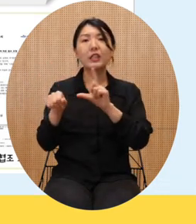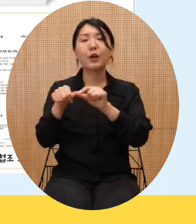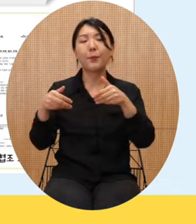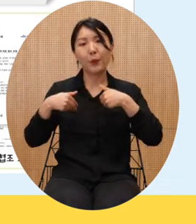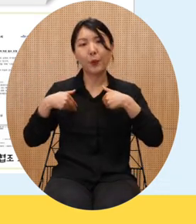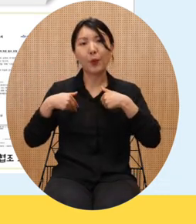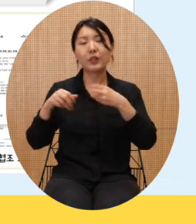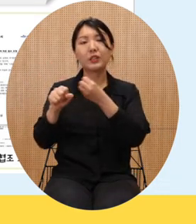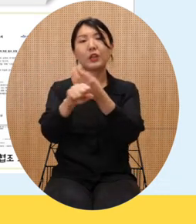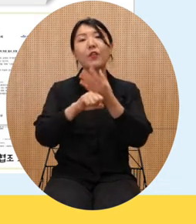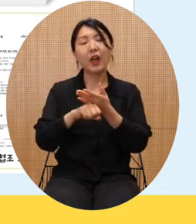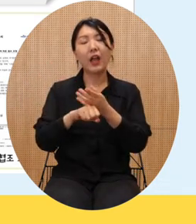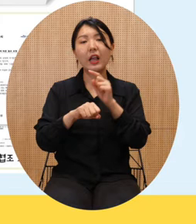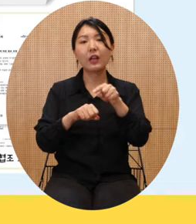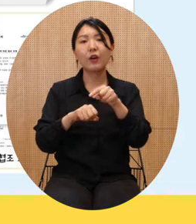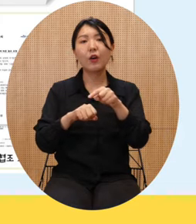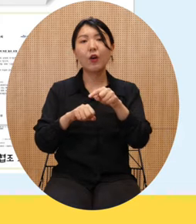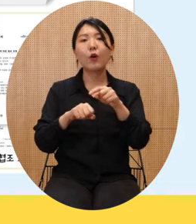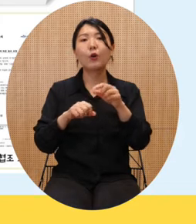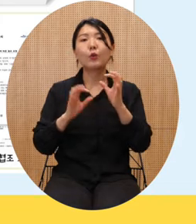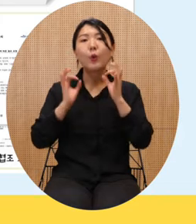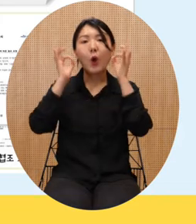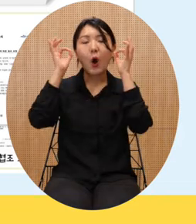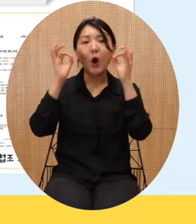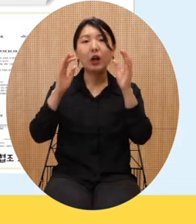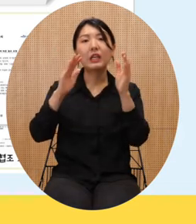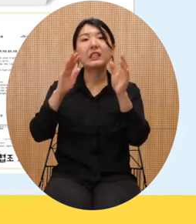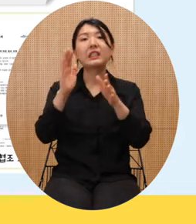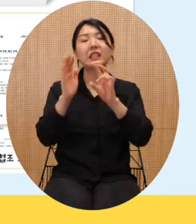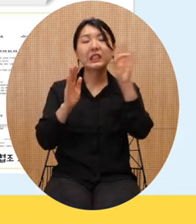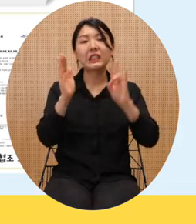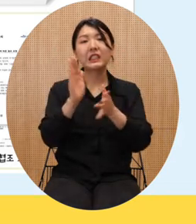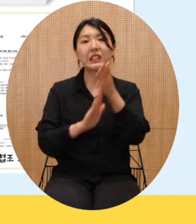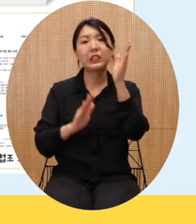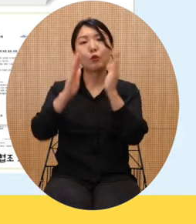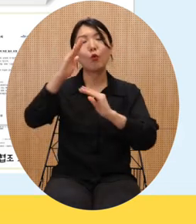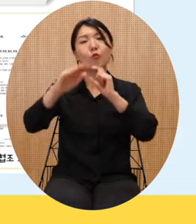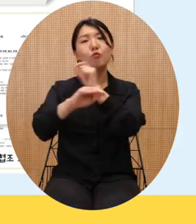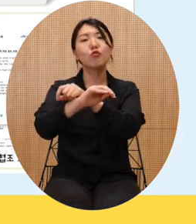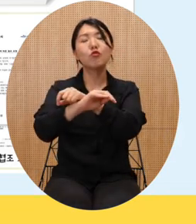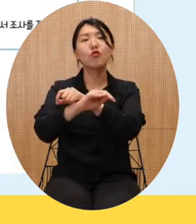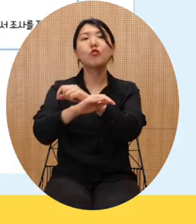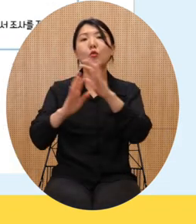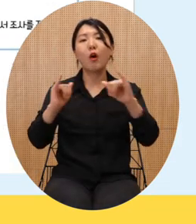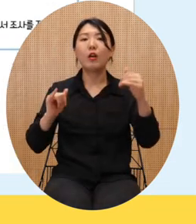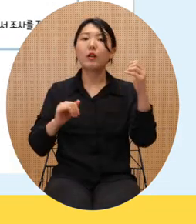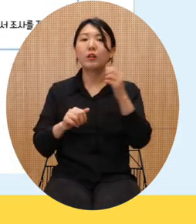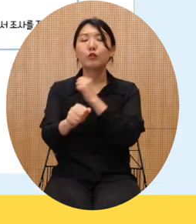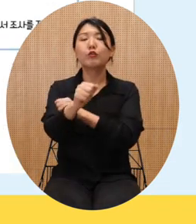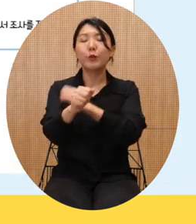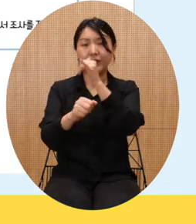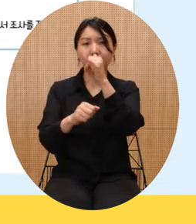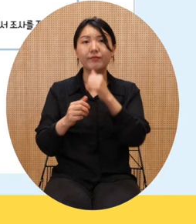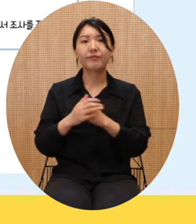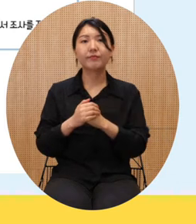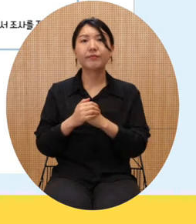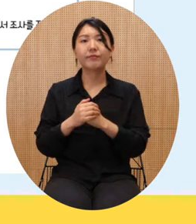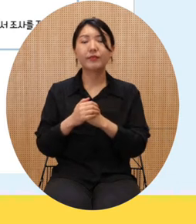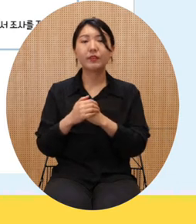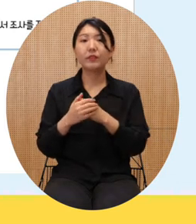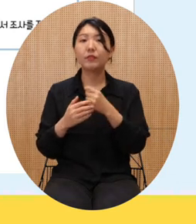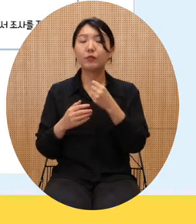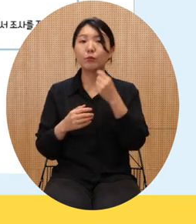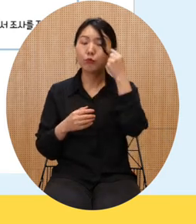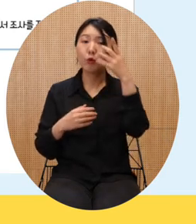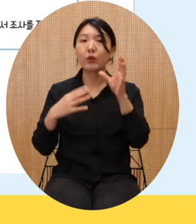걸리는데 그 전달체계 역할을 시흥시 공무원분들께서 해주면서 또 이 문제를 해결한 지점이 있습니다. 예.